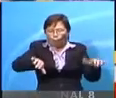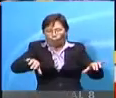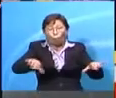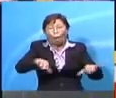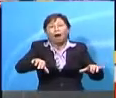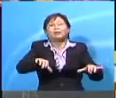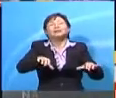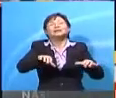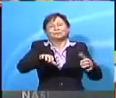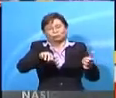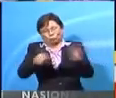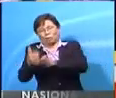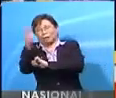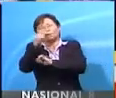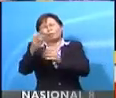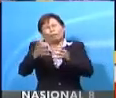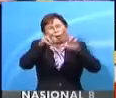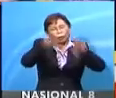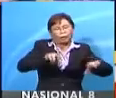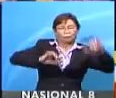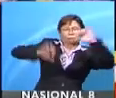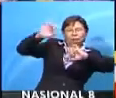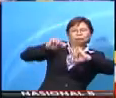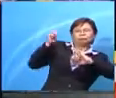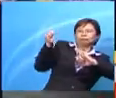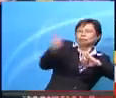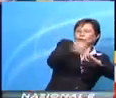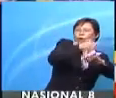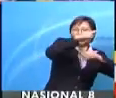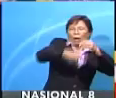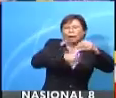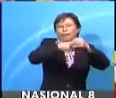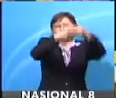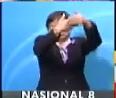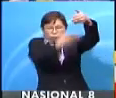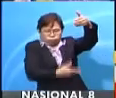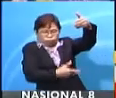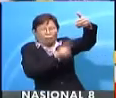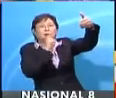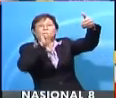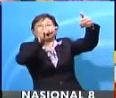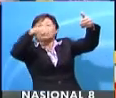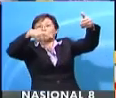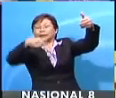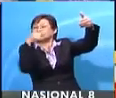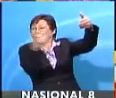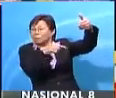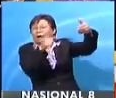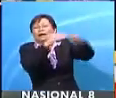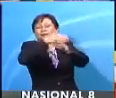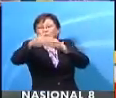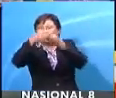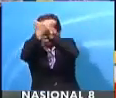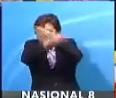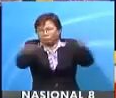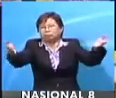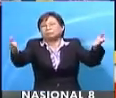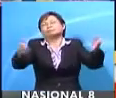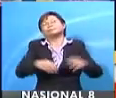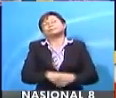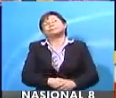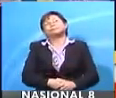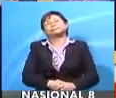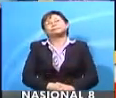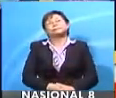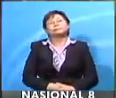kerajaan. Mereka juga mahu rakyat menilai sendiri kandungan dokumen rasmi perjanjian TPP apabila ia dihebahkan kepada umum